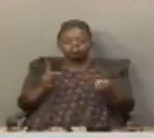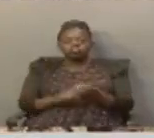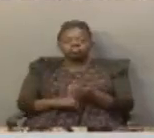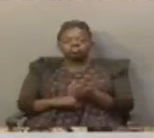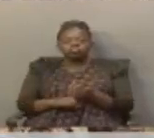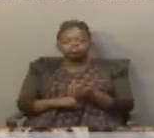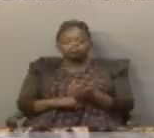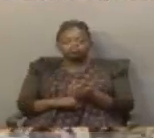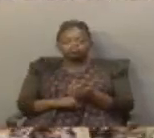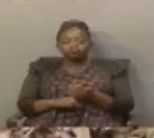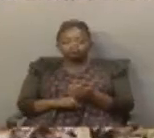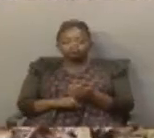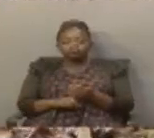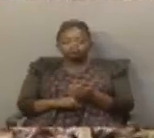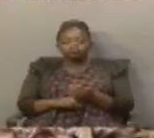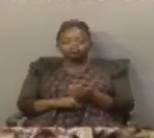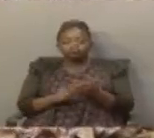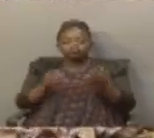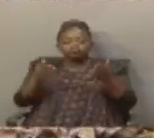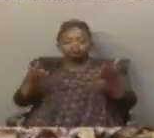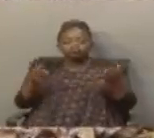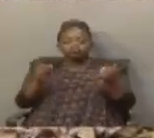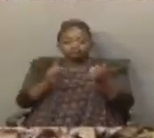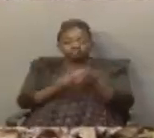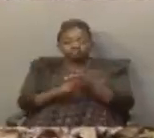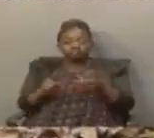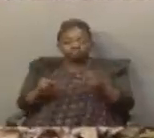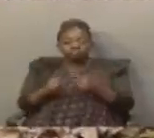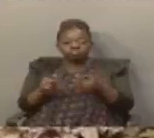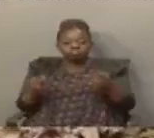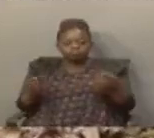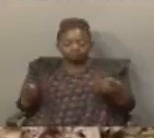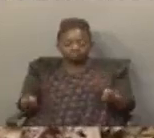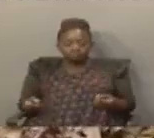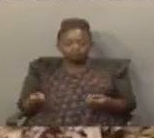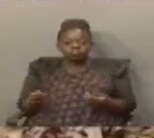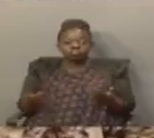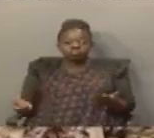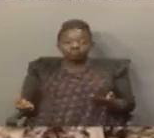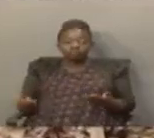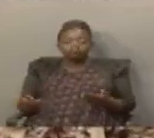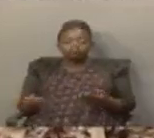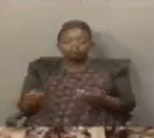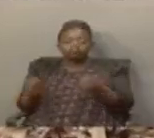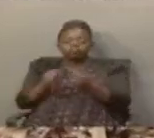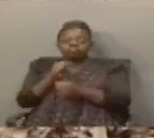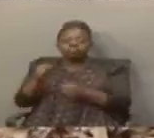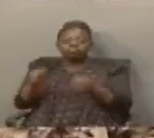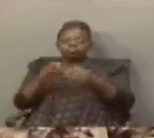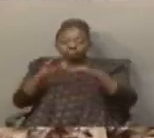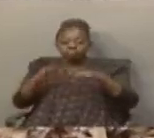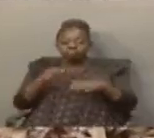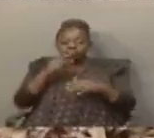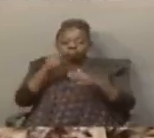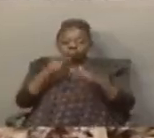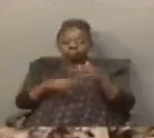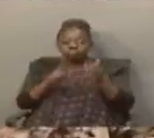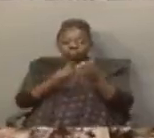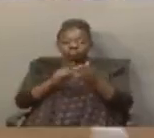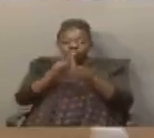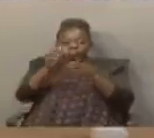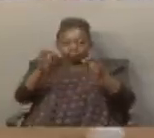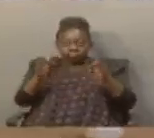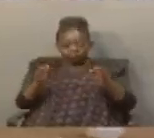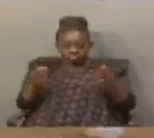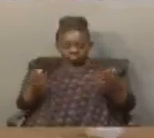bulungi nnyo, byonna byaguliddwa weebiri ngenda bifuna. Mugule wasemikisa jjo nkulaga nti nkyafuna ebintu byonna